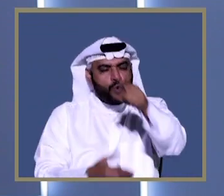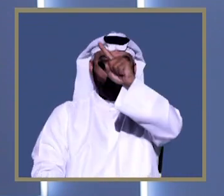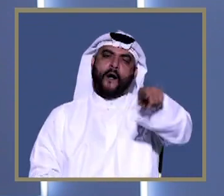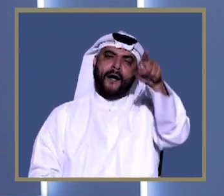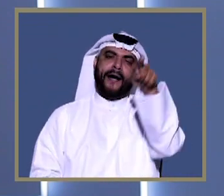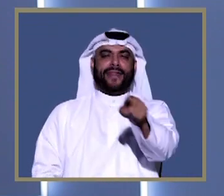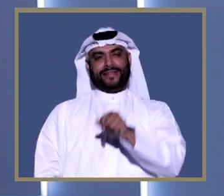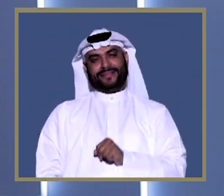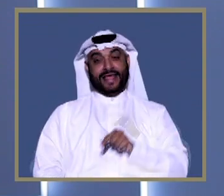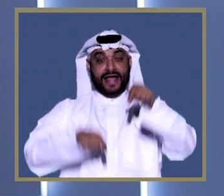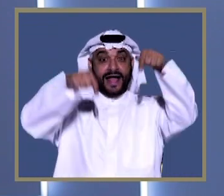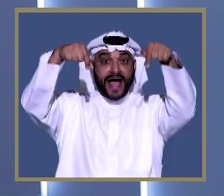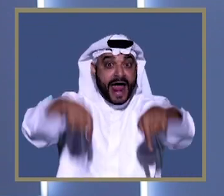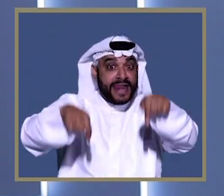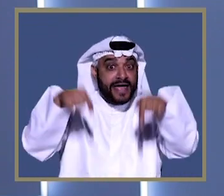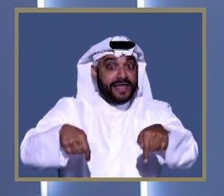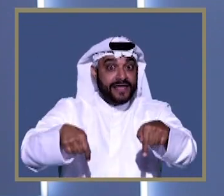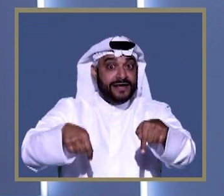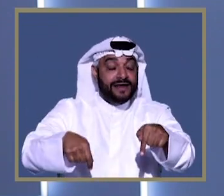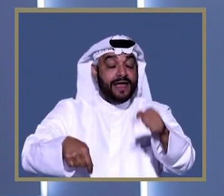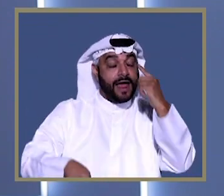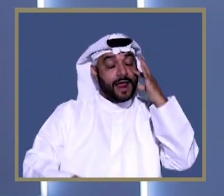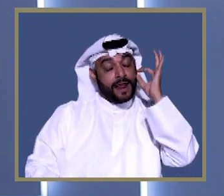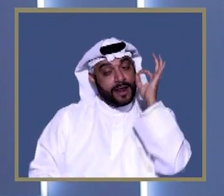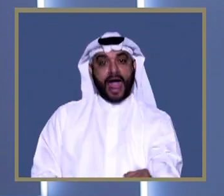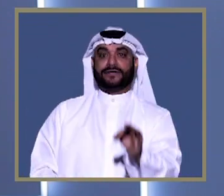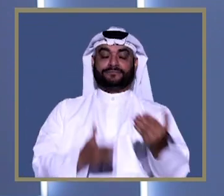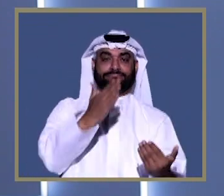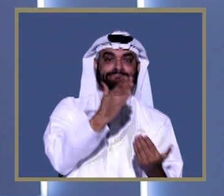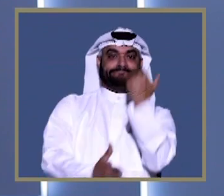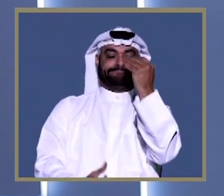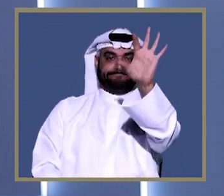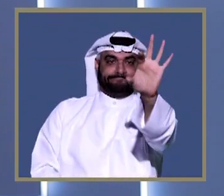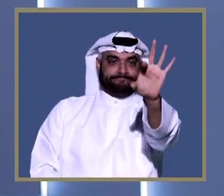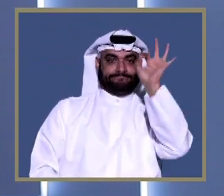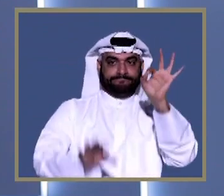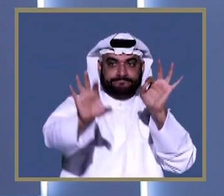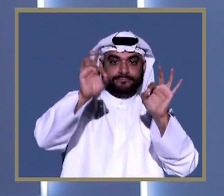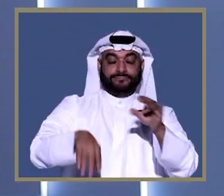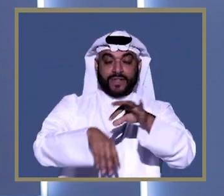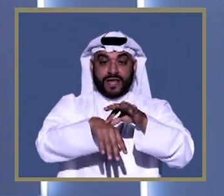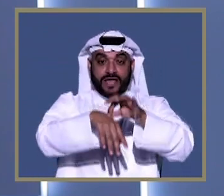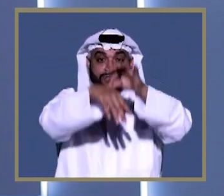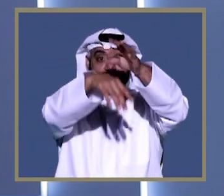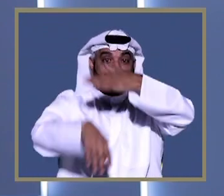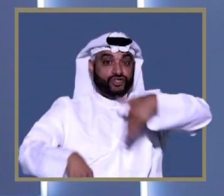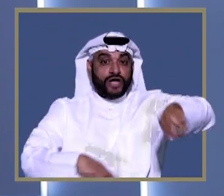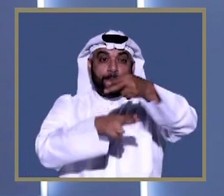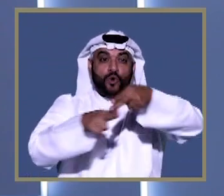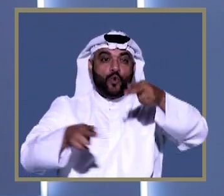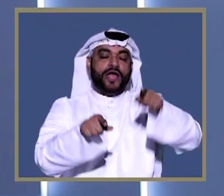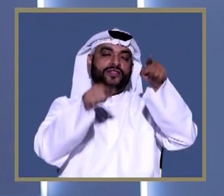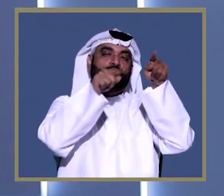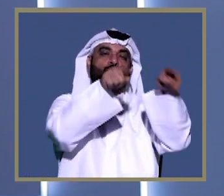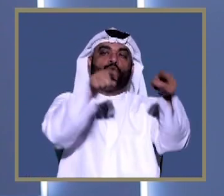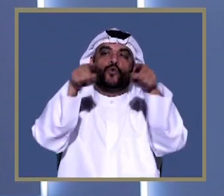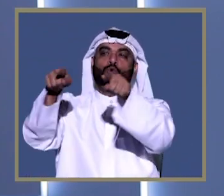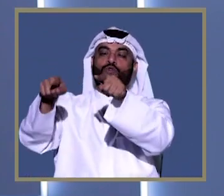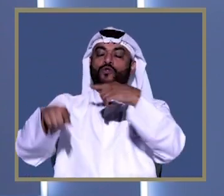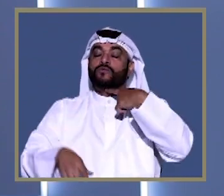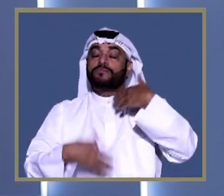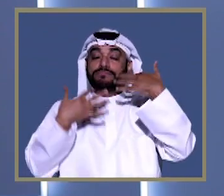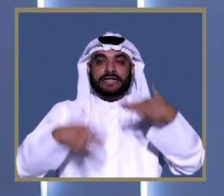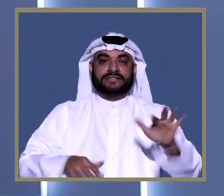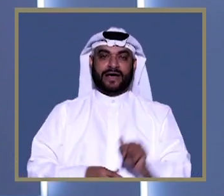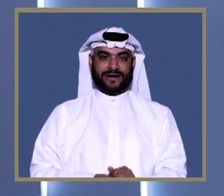تخلف اليوم، وأنا أقولها بشكل واضح وصريح، الشعب الكويتي يتحمل جزء كبير من هذا السوء اللي نعيشه اليوم، لأنهم